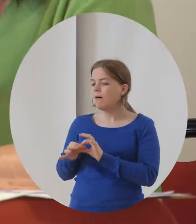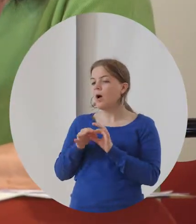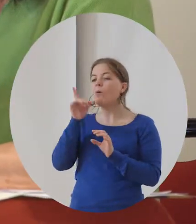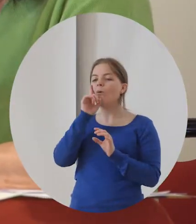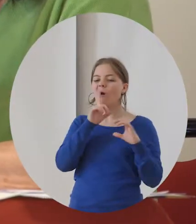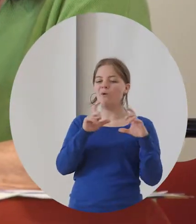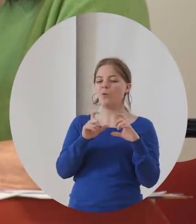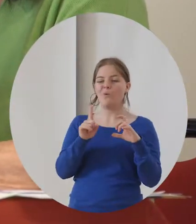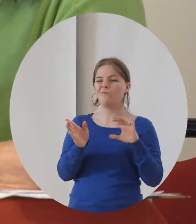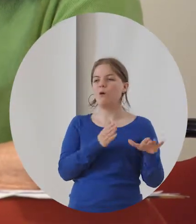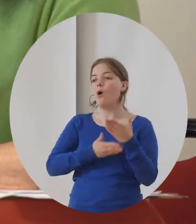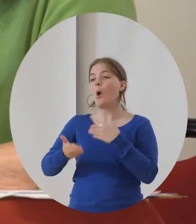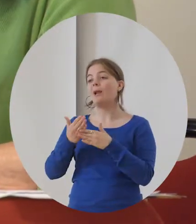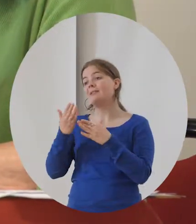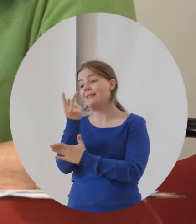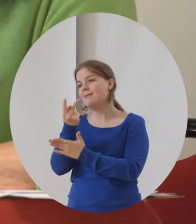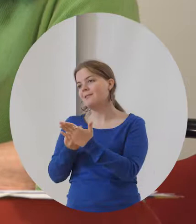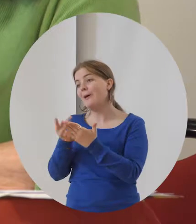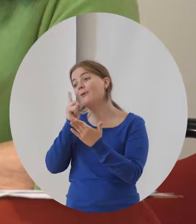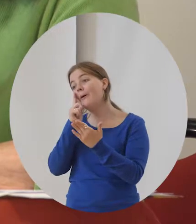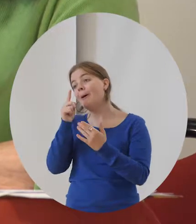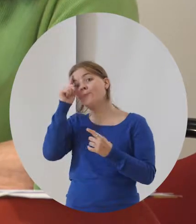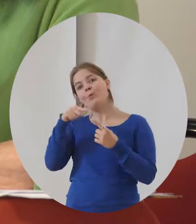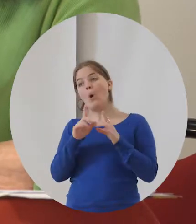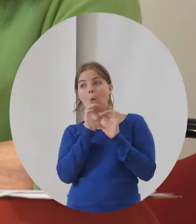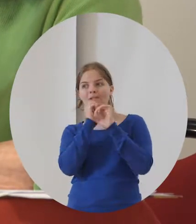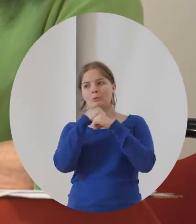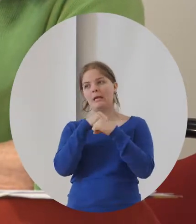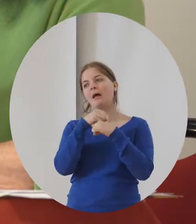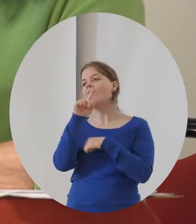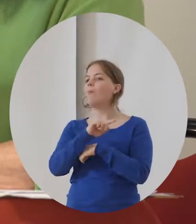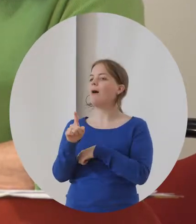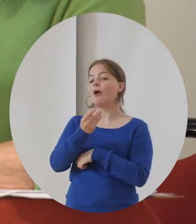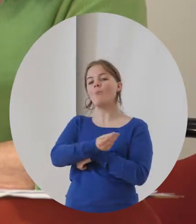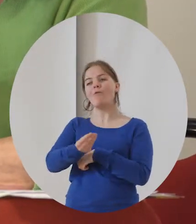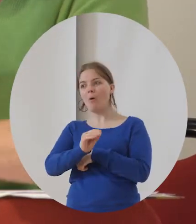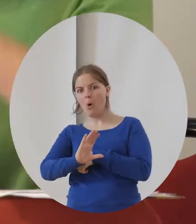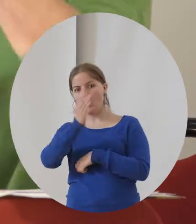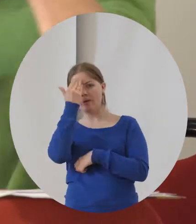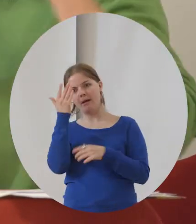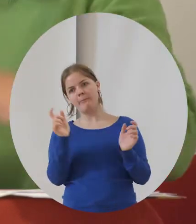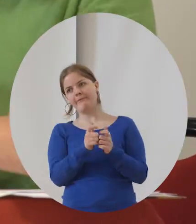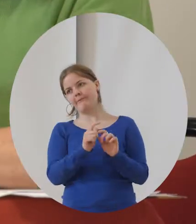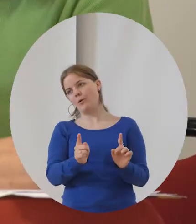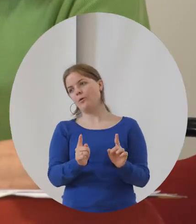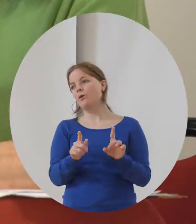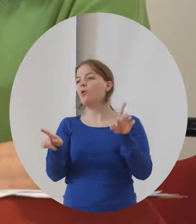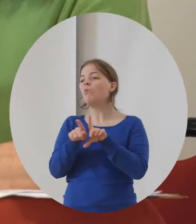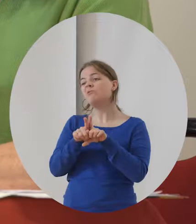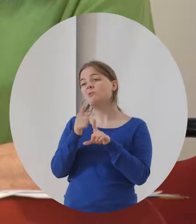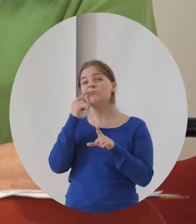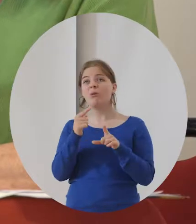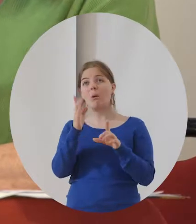que des photos, c'était à cause de la confidentialité. Il ne fallait pas que les enfants soient reconnus. Alors, et puis mettre un bandeau sur les yeux,